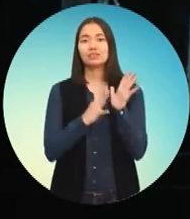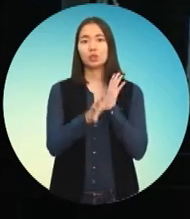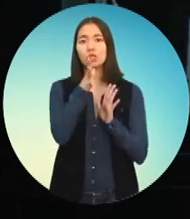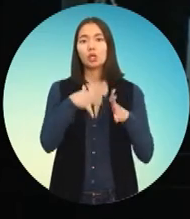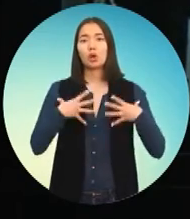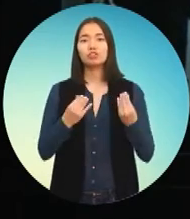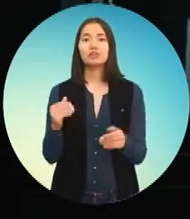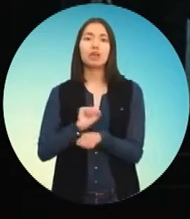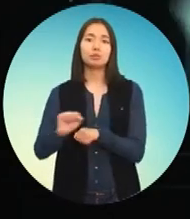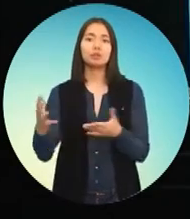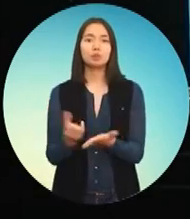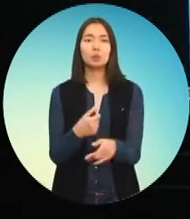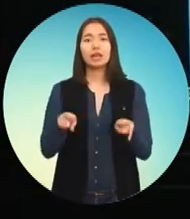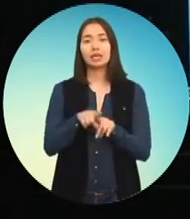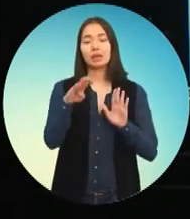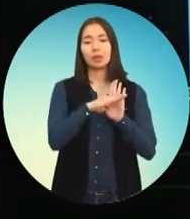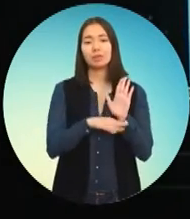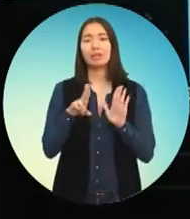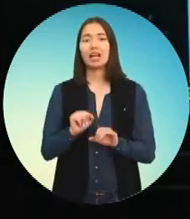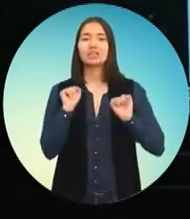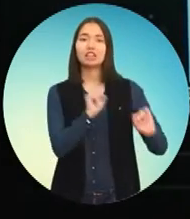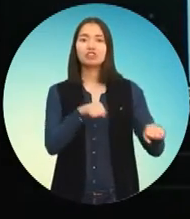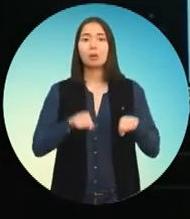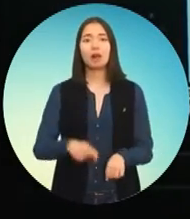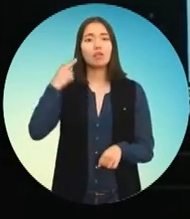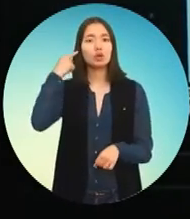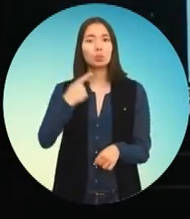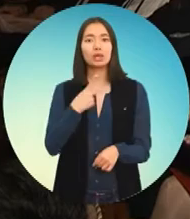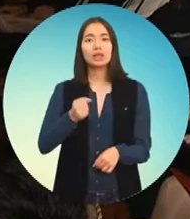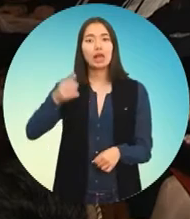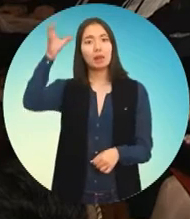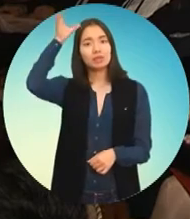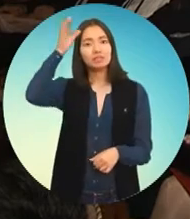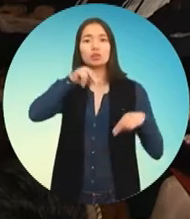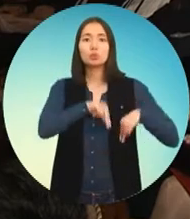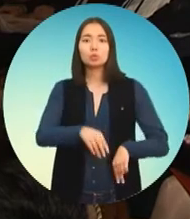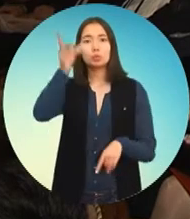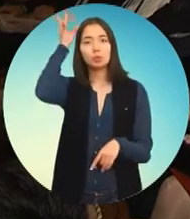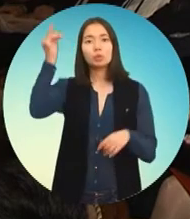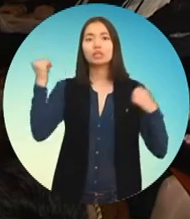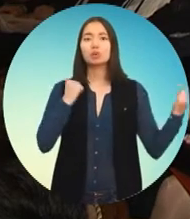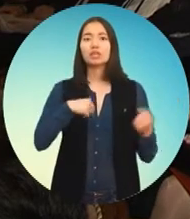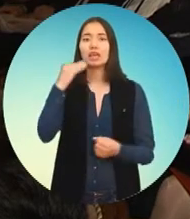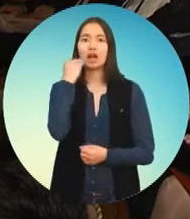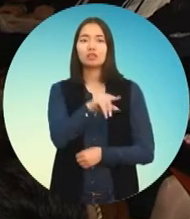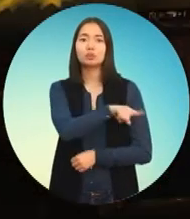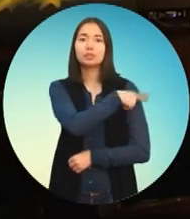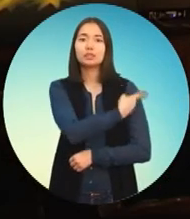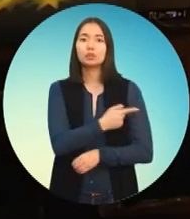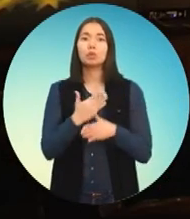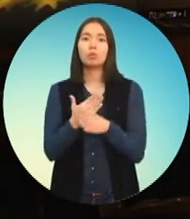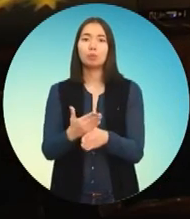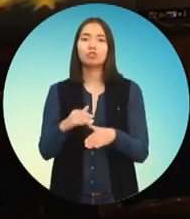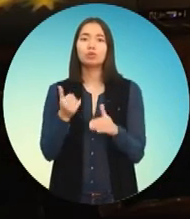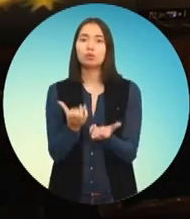За 90 лет общество добилось многого. Такие программы, как защита прав глухих на образование, труд, культуру, спорт и качественную медицинскую помощь,